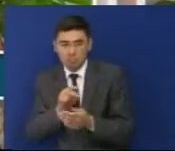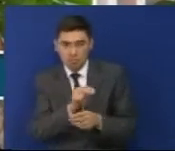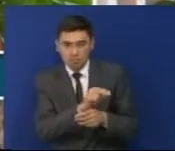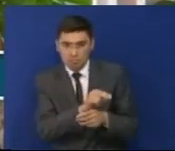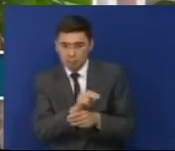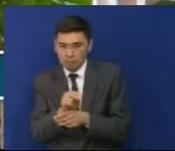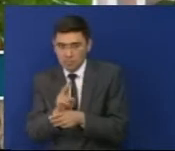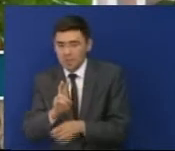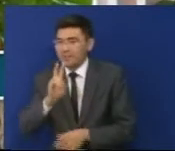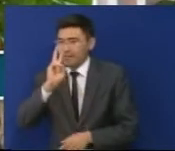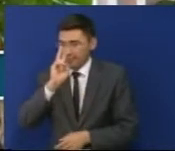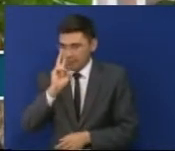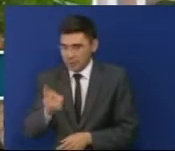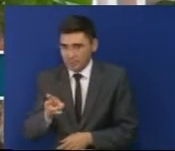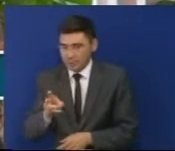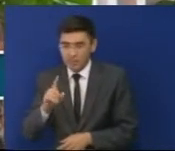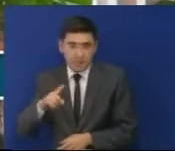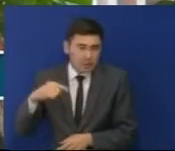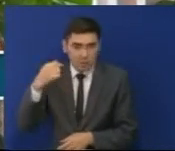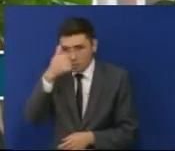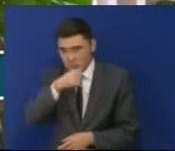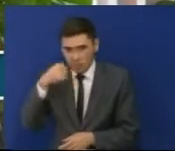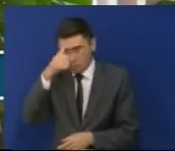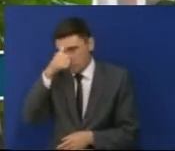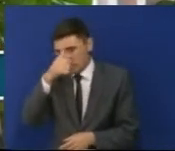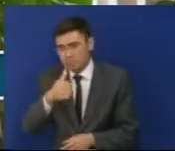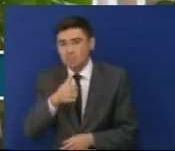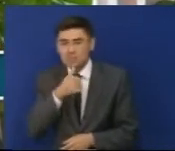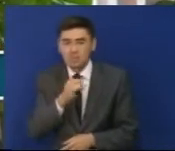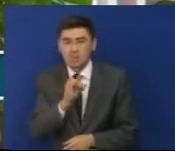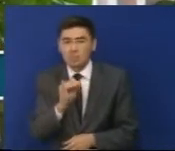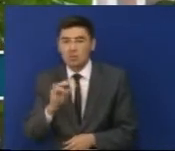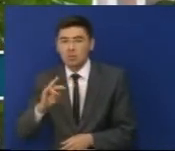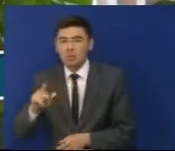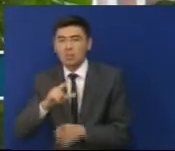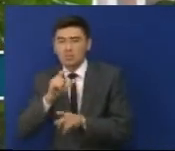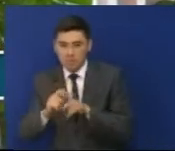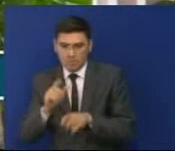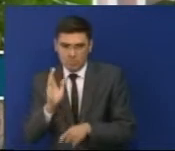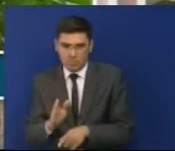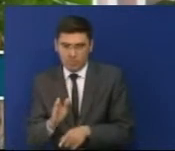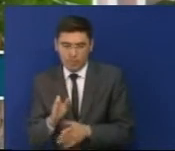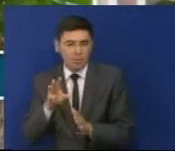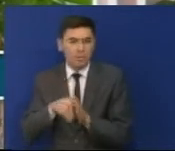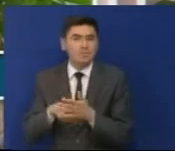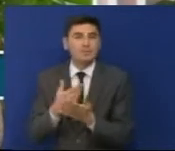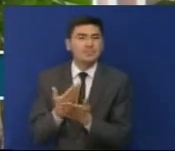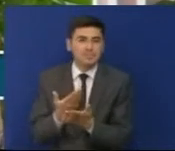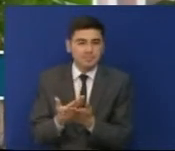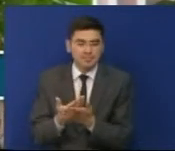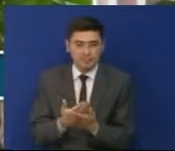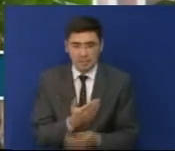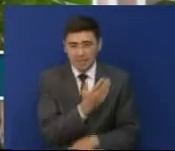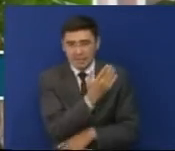1 шілдеде аяқталуы тиіс. Өйткені қазір қысқарсаңда жасыл желектерді отырғызуға болмайтынын бәрі біледі. Сондықтан біз